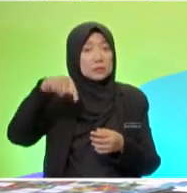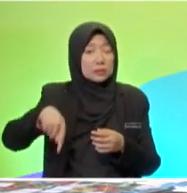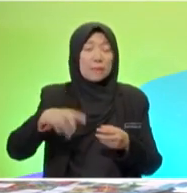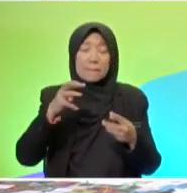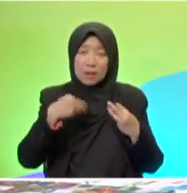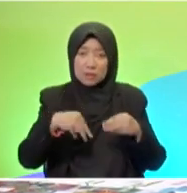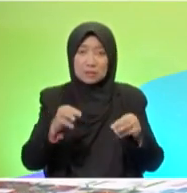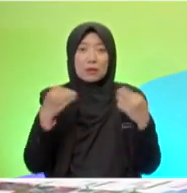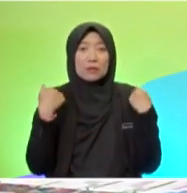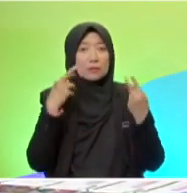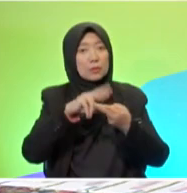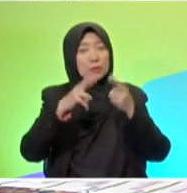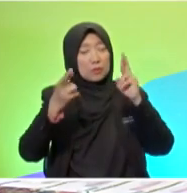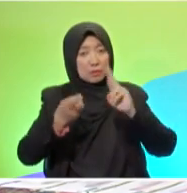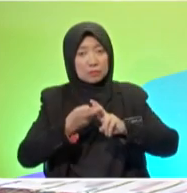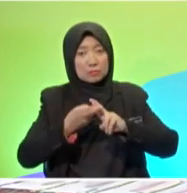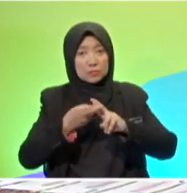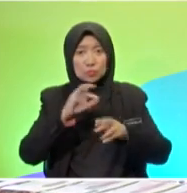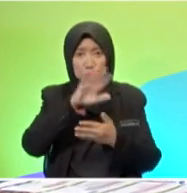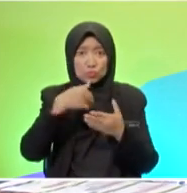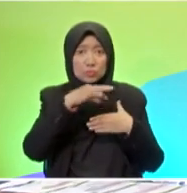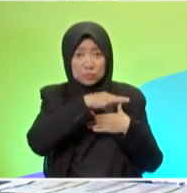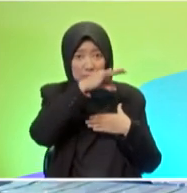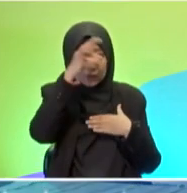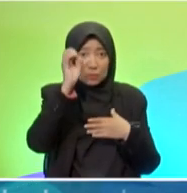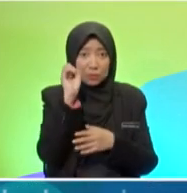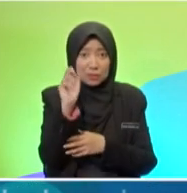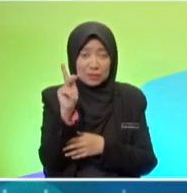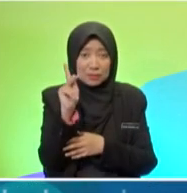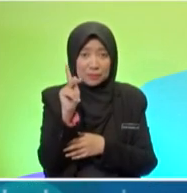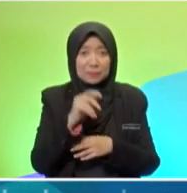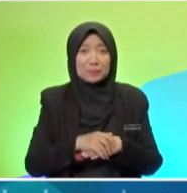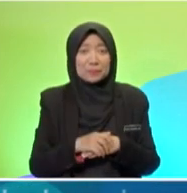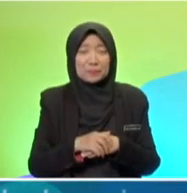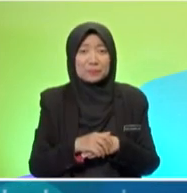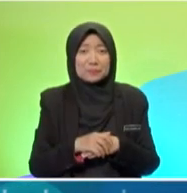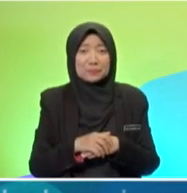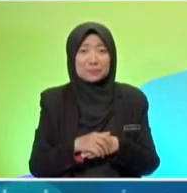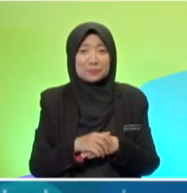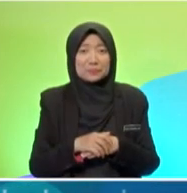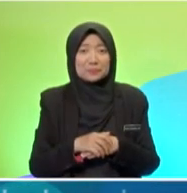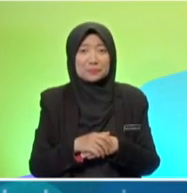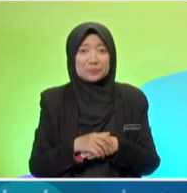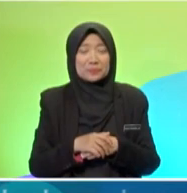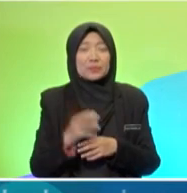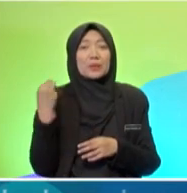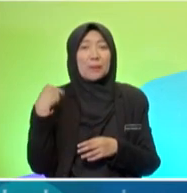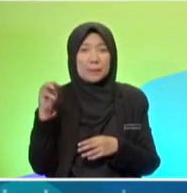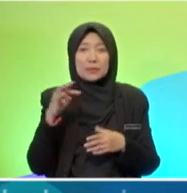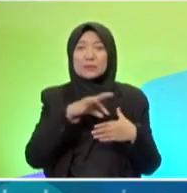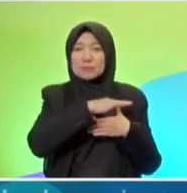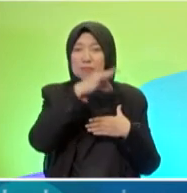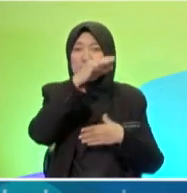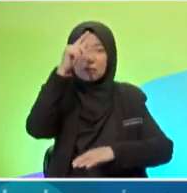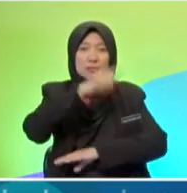mereka macam mana kawan-kawan semua masih bersemangat Tetap semangat oke tunjuk sikit Oke mereka bersemangat